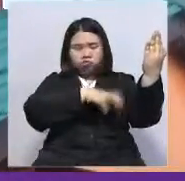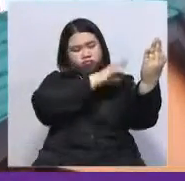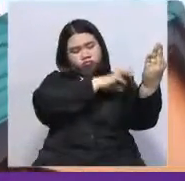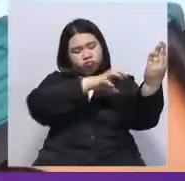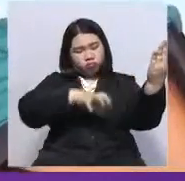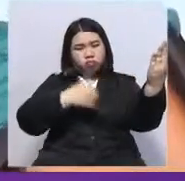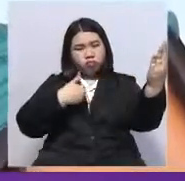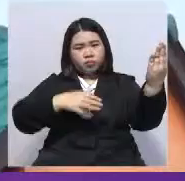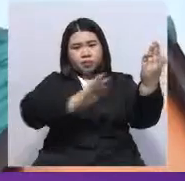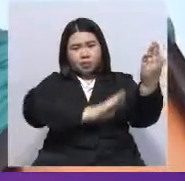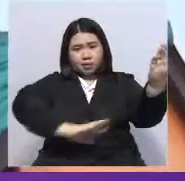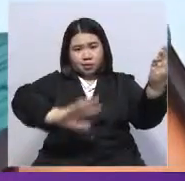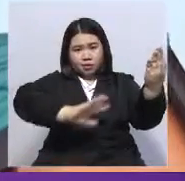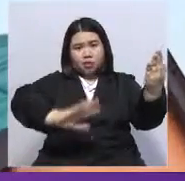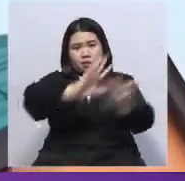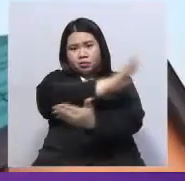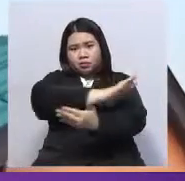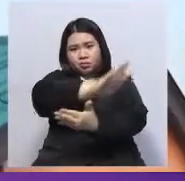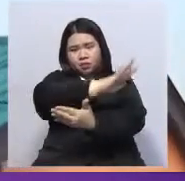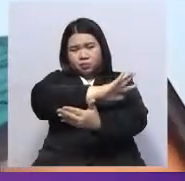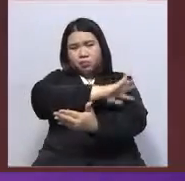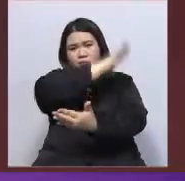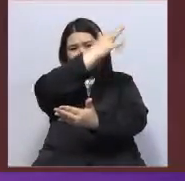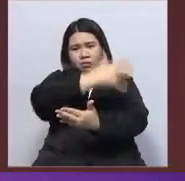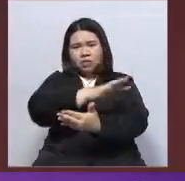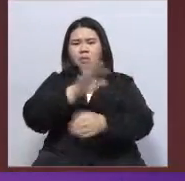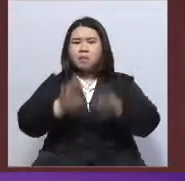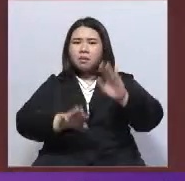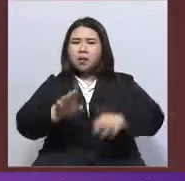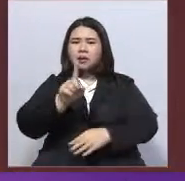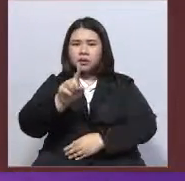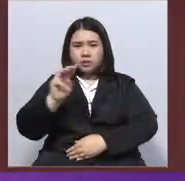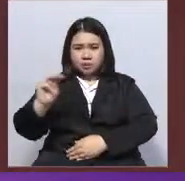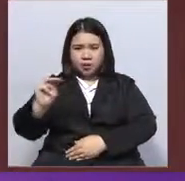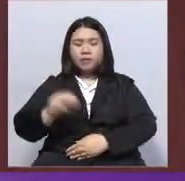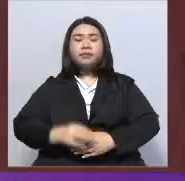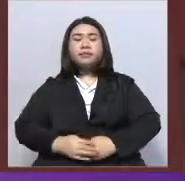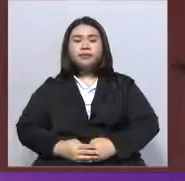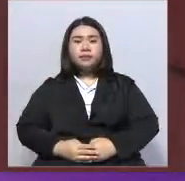ส่วนบริเวณอ่าวไทยและทะเลอันดามันทะเลมีคลื่นสูงประมาณ1เมตรค่ะ